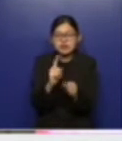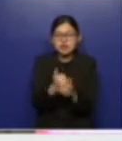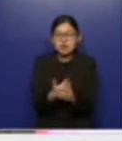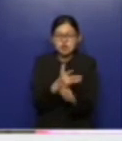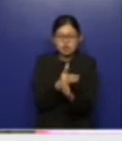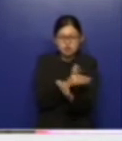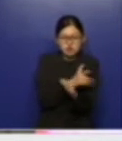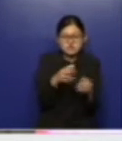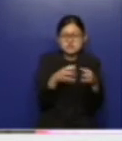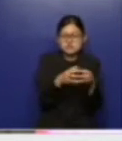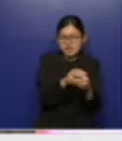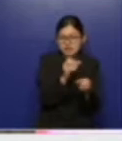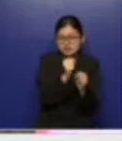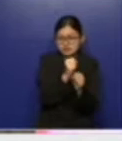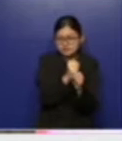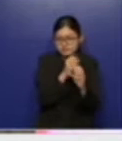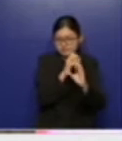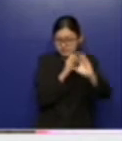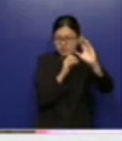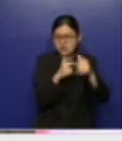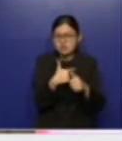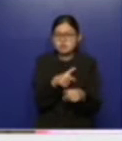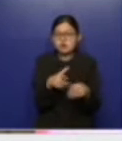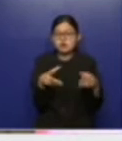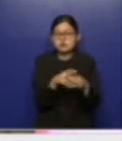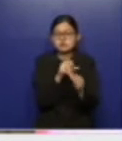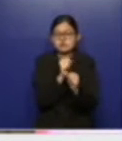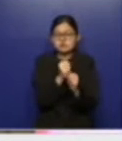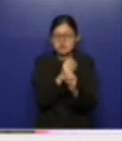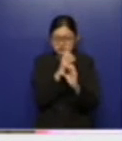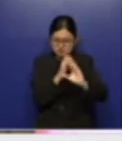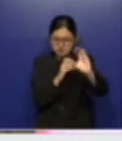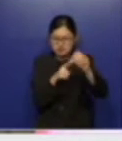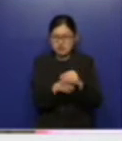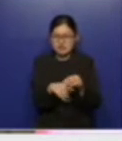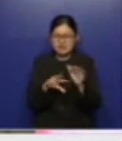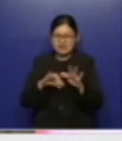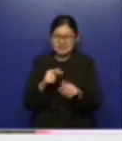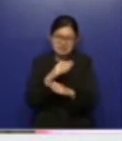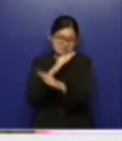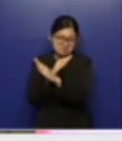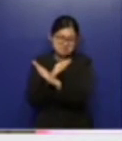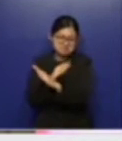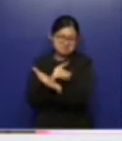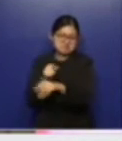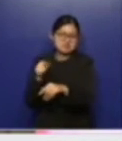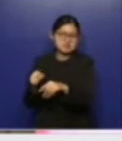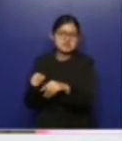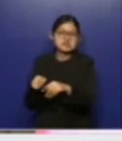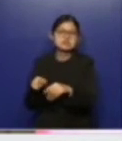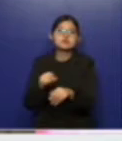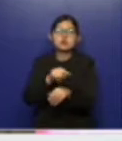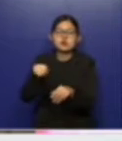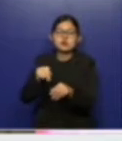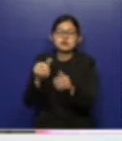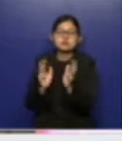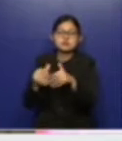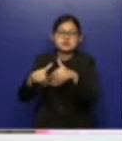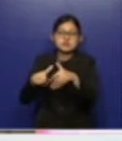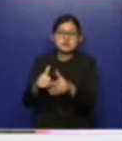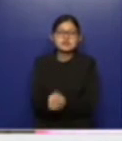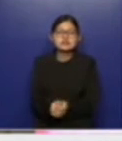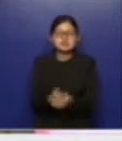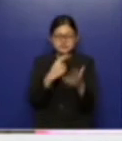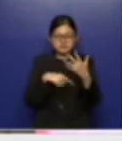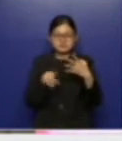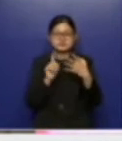านพอมีคณะท่านกลายเป็นเครื่องสกัดกั้นเรื่องเหล่านี้อันที่สามเป็นอันต่อไปเป็นเรื่องเล็กๆค